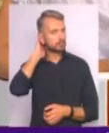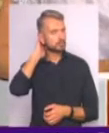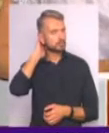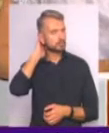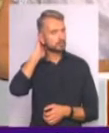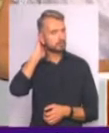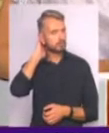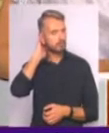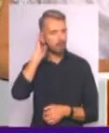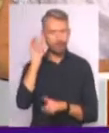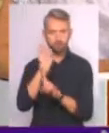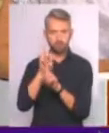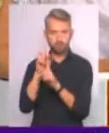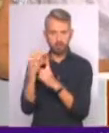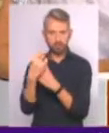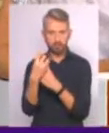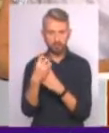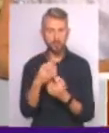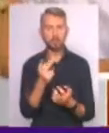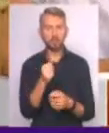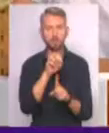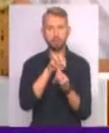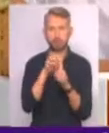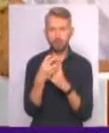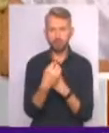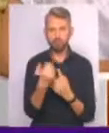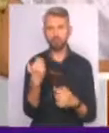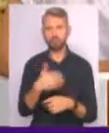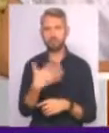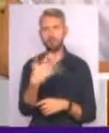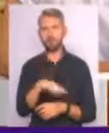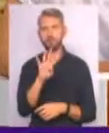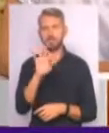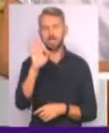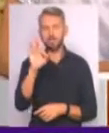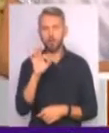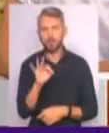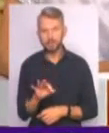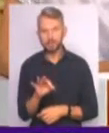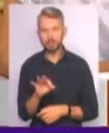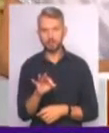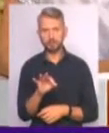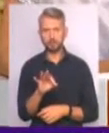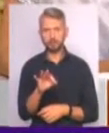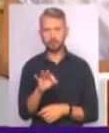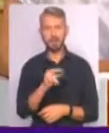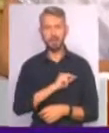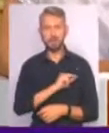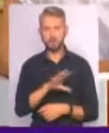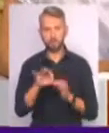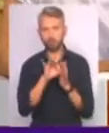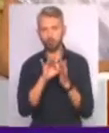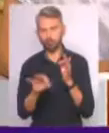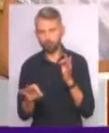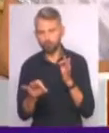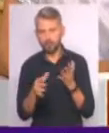Є бляшки, так? Бляшки уже 54% не працює сосуди.